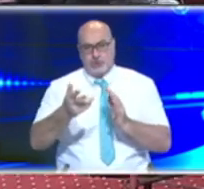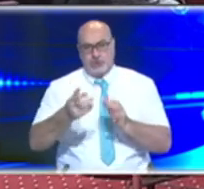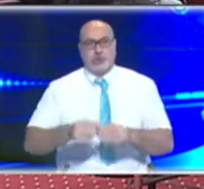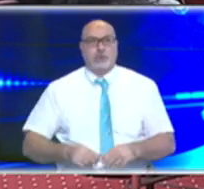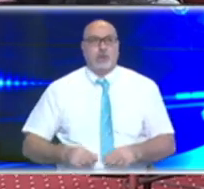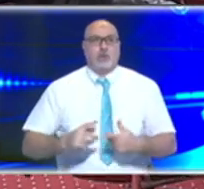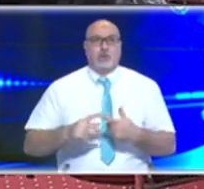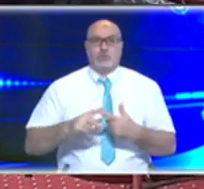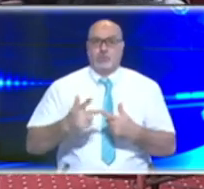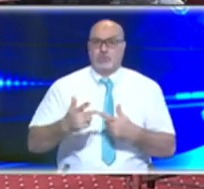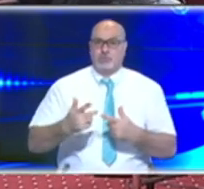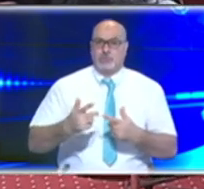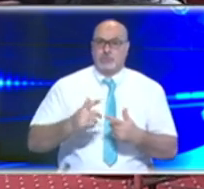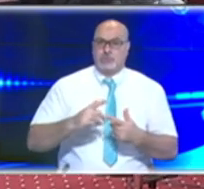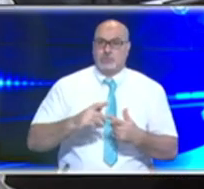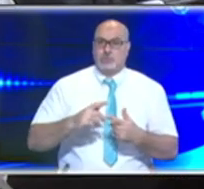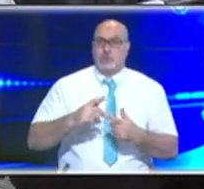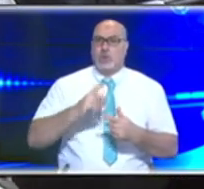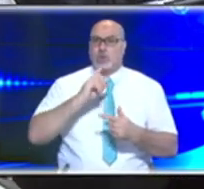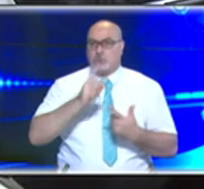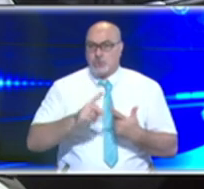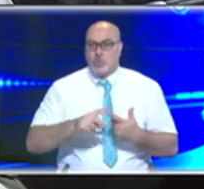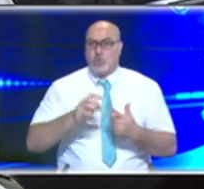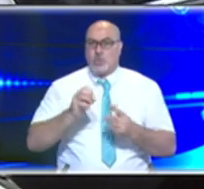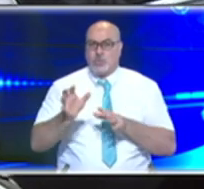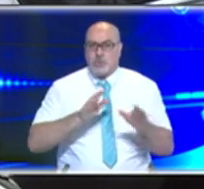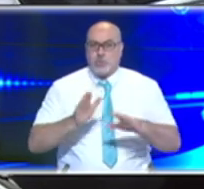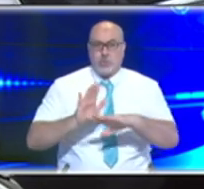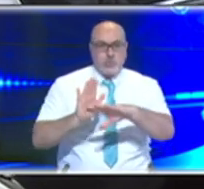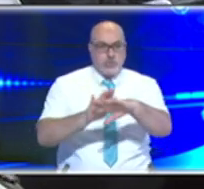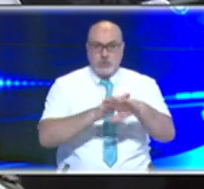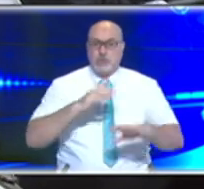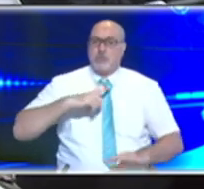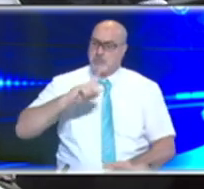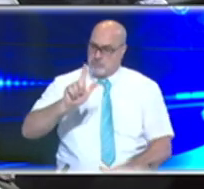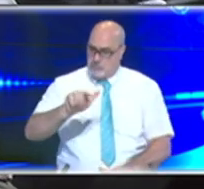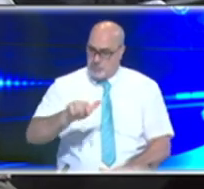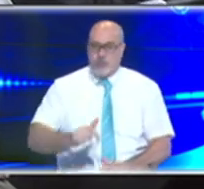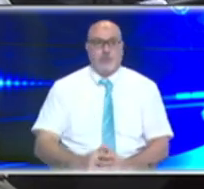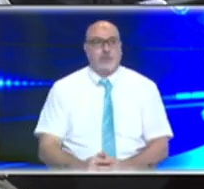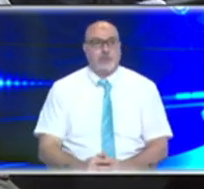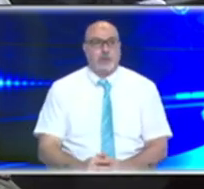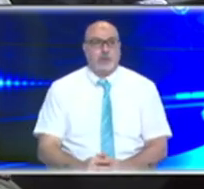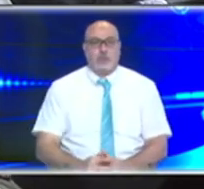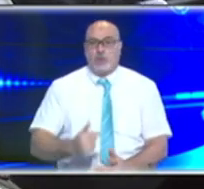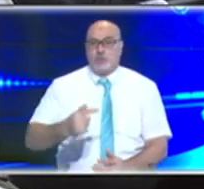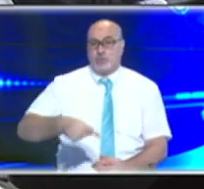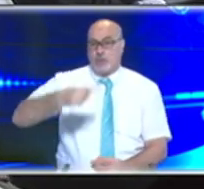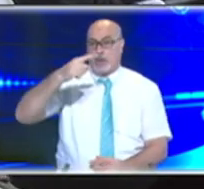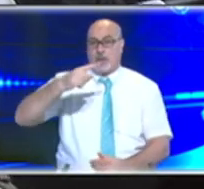تم، وكل التوصيات وكل موجودة لأن يكون هذا اليوم إن شاء الله.